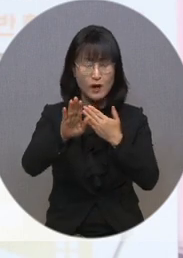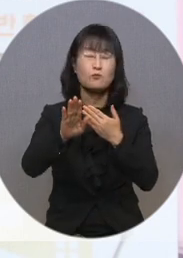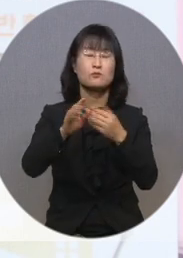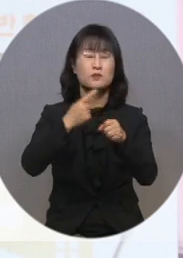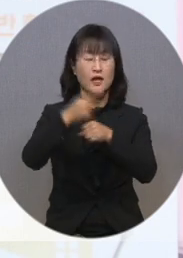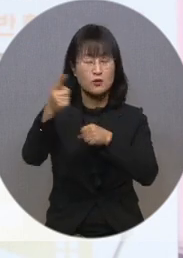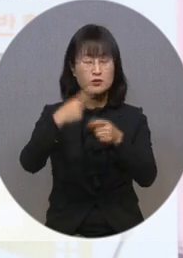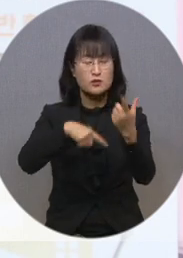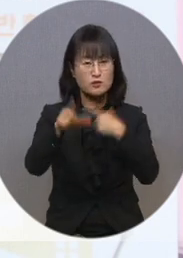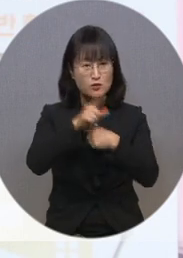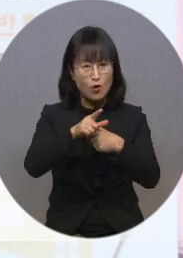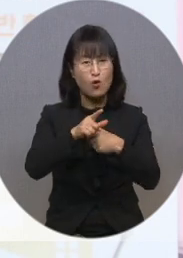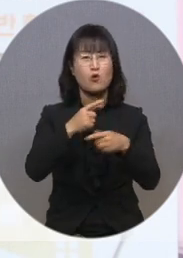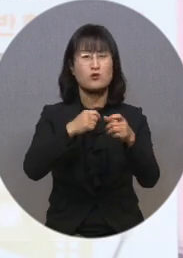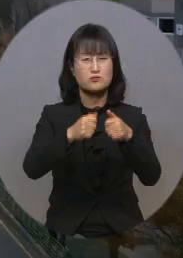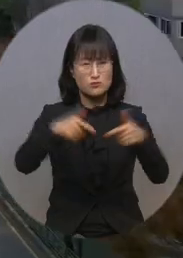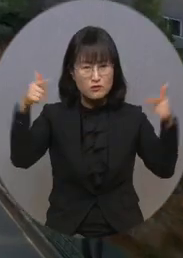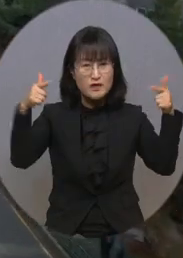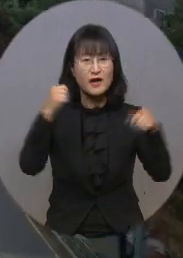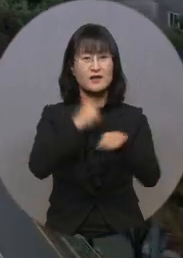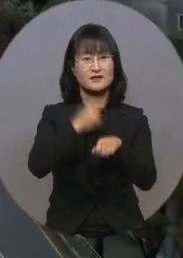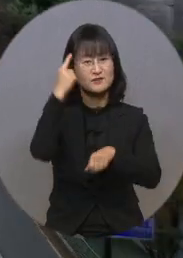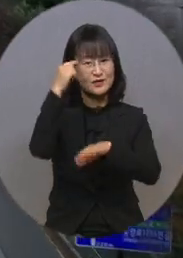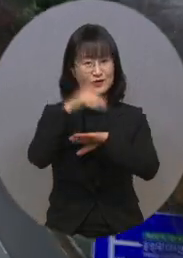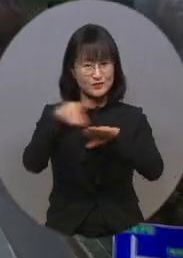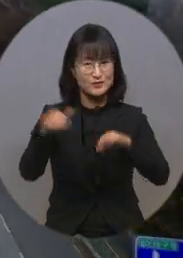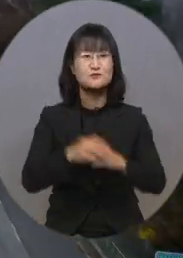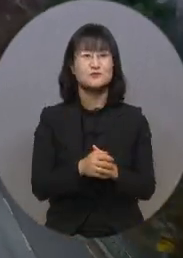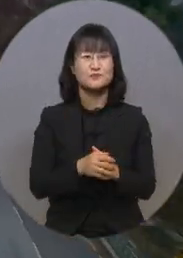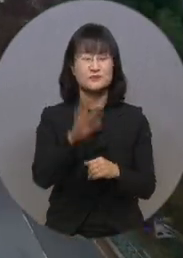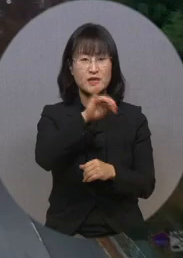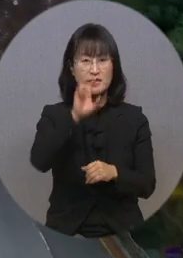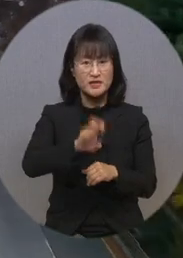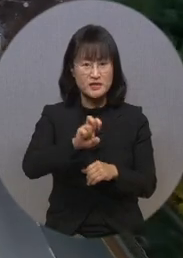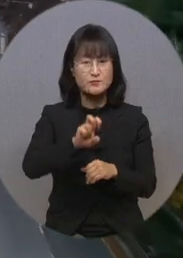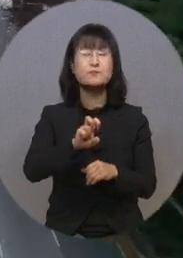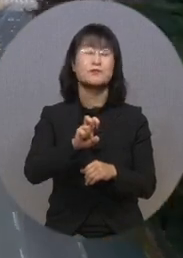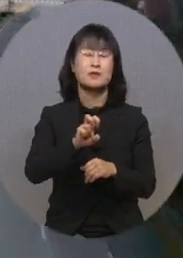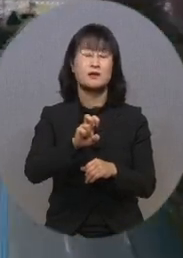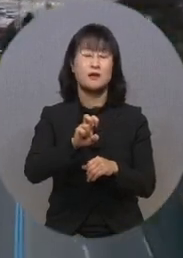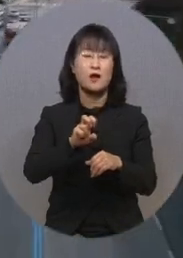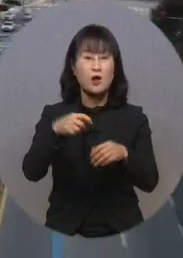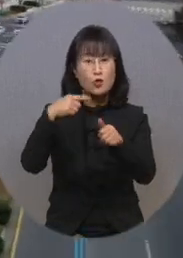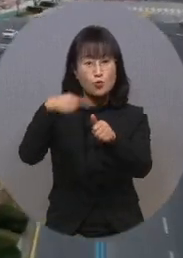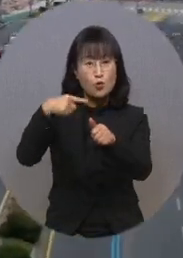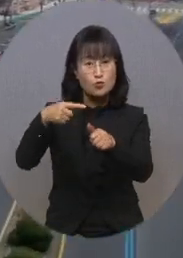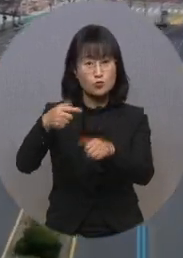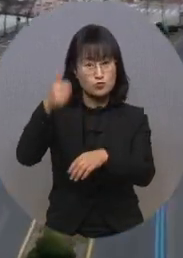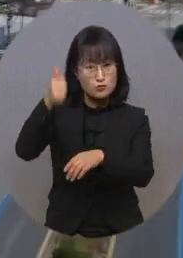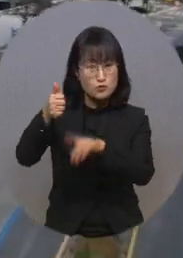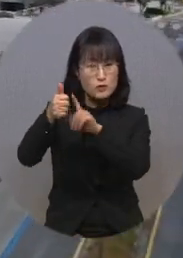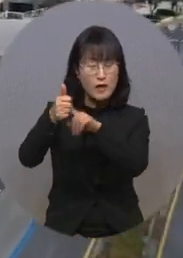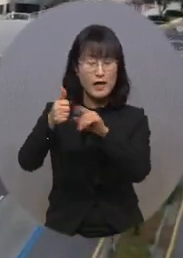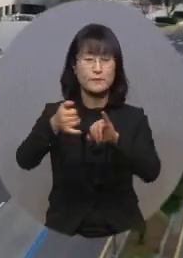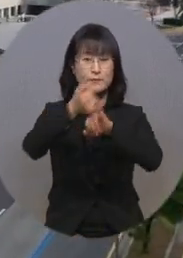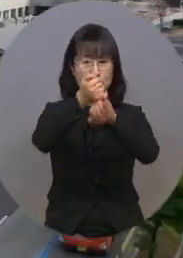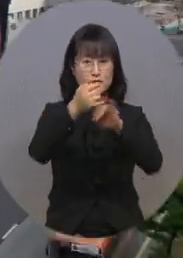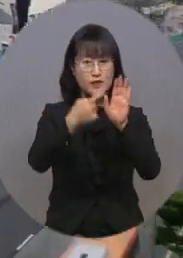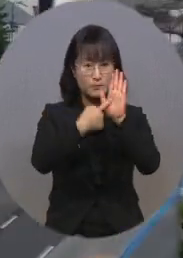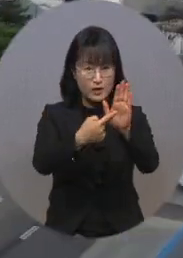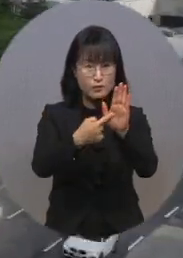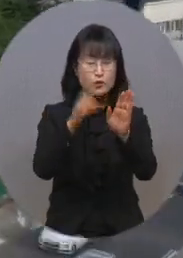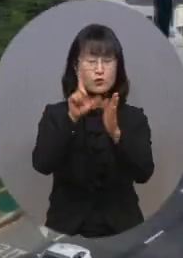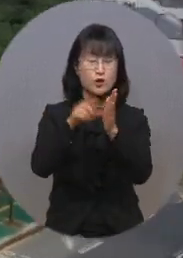더 넓혀가려고 생각을 하고 있습니다. 임태희 경기도 교육감의 공약 발표 이전부터 에듀테크를